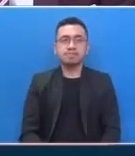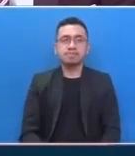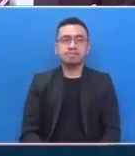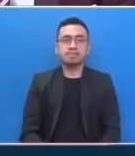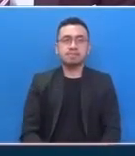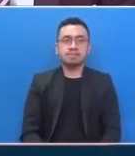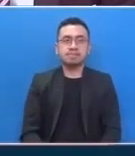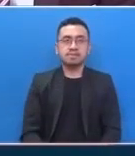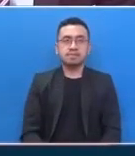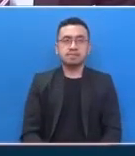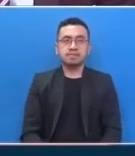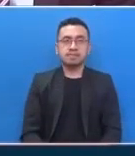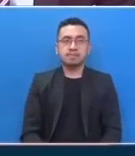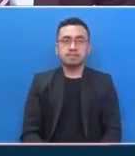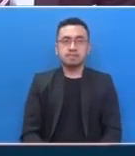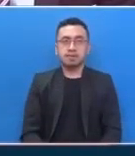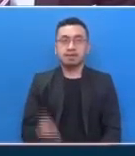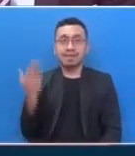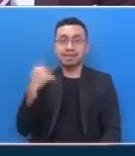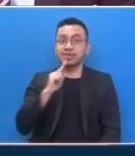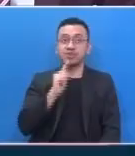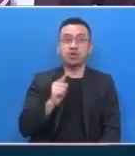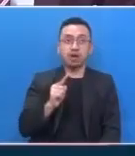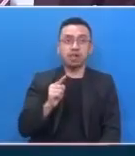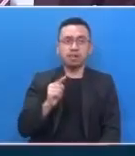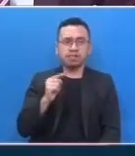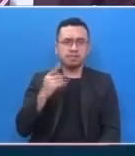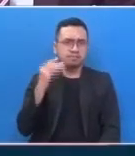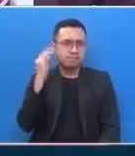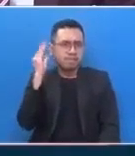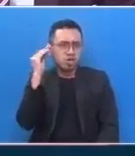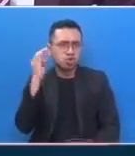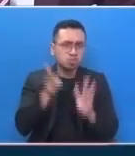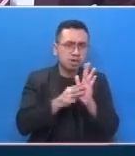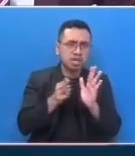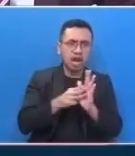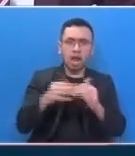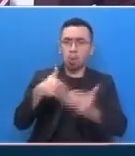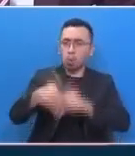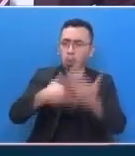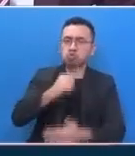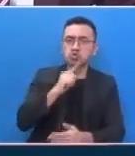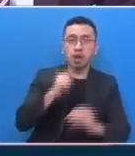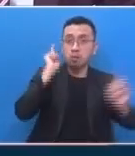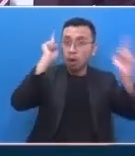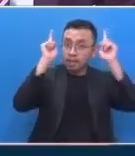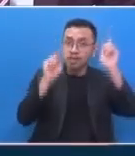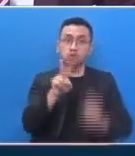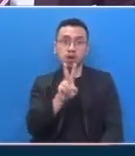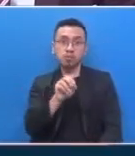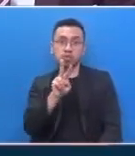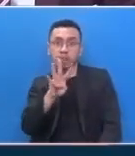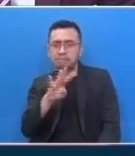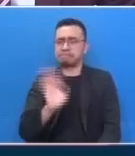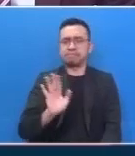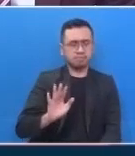upaya melokalisir ee isu-isu yang berkembang Memang terlalu jauh menuju politik 2024 dan eh